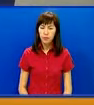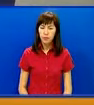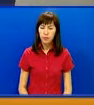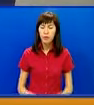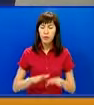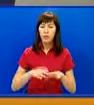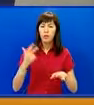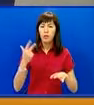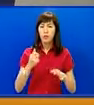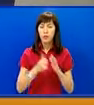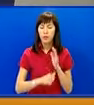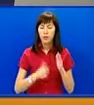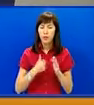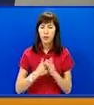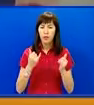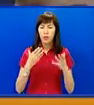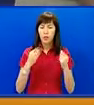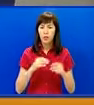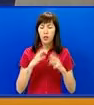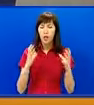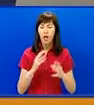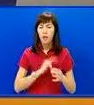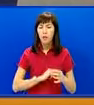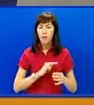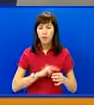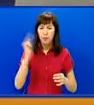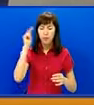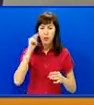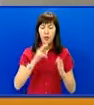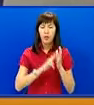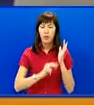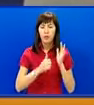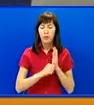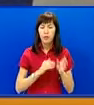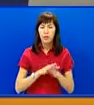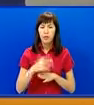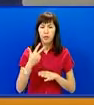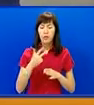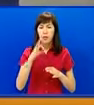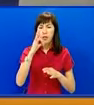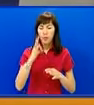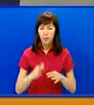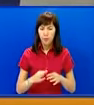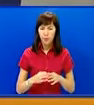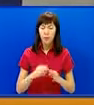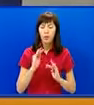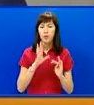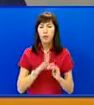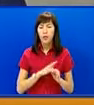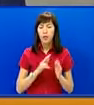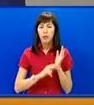Дети от 3 до 6 лет на сегодняшний день обеспечены дошкольным образованием на 86,3%. Индикатор